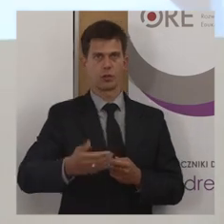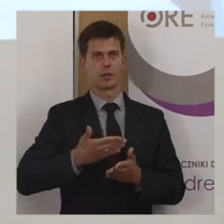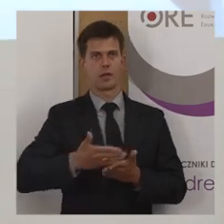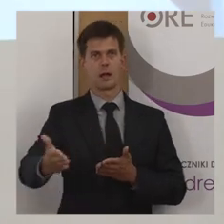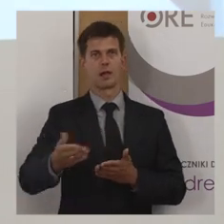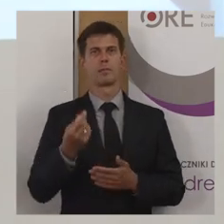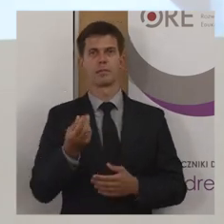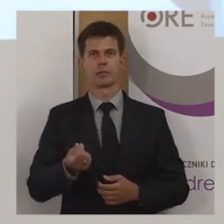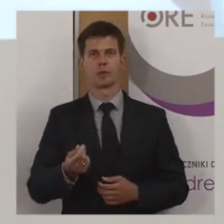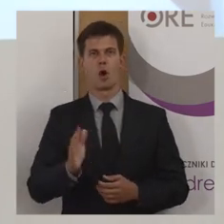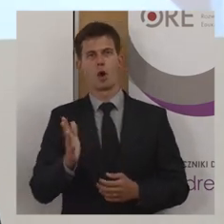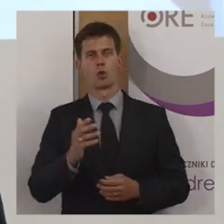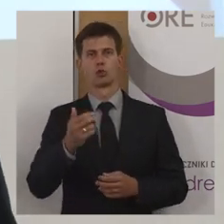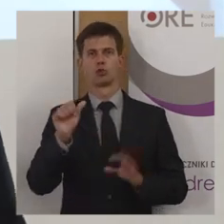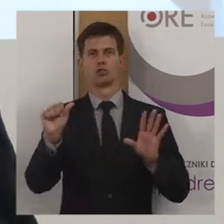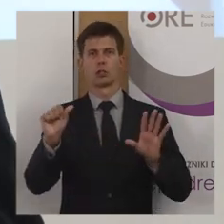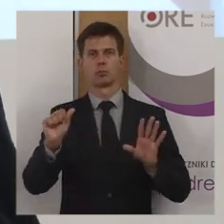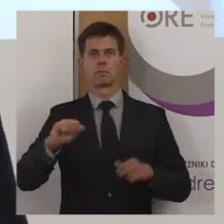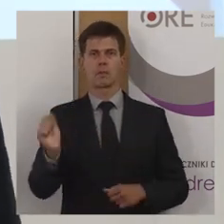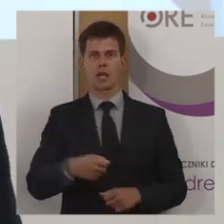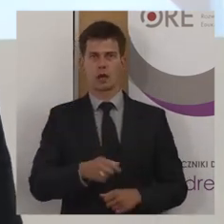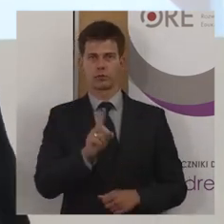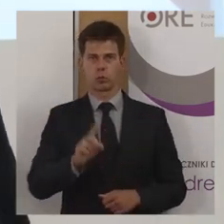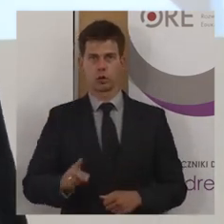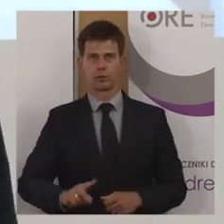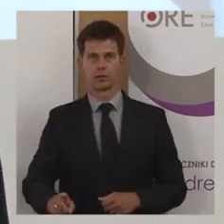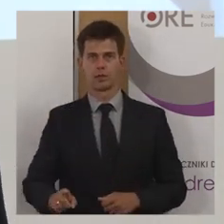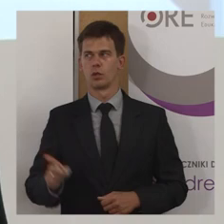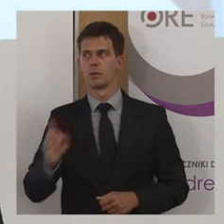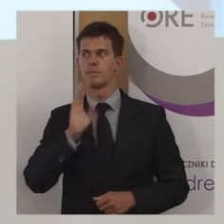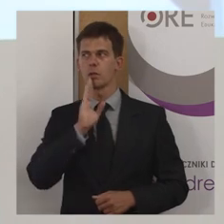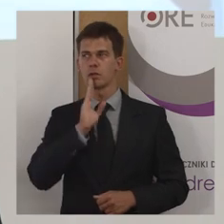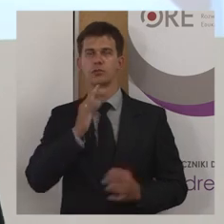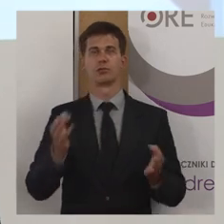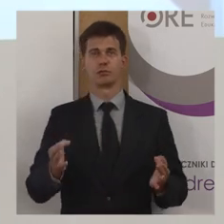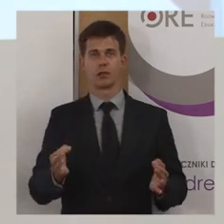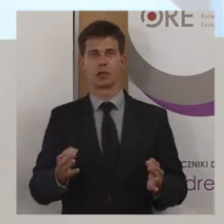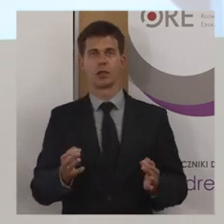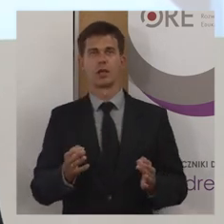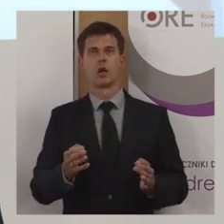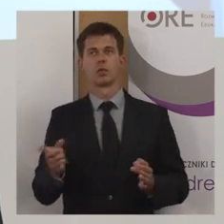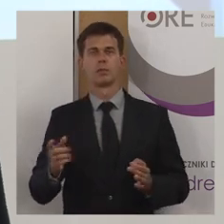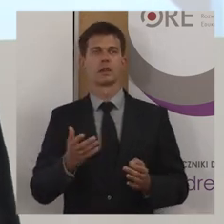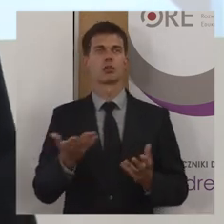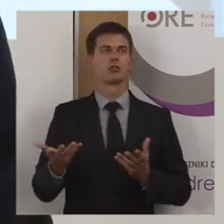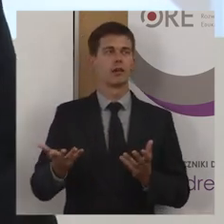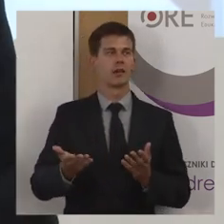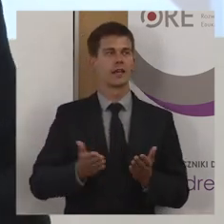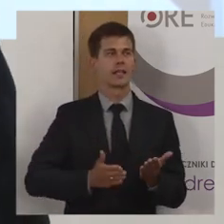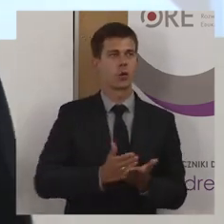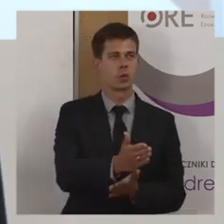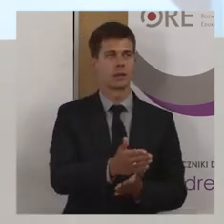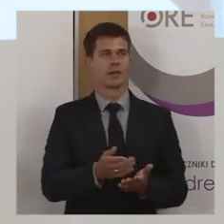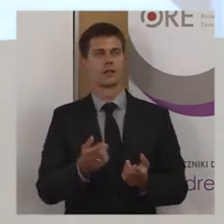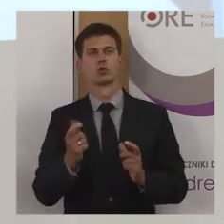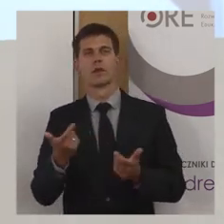perspektywie za kwotę około 6 miliardów złotych. To jest takie spotkanie jak dzisiaj, to dla nas też jest wskazówka, gdzie położyć akcenty, na co potrzebne są pieniądze,